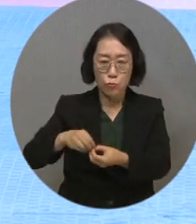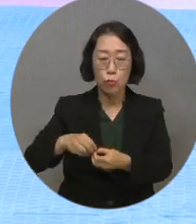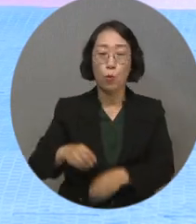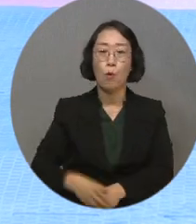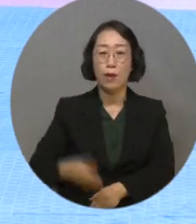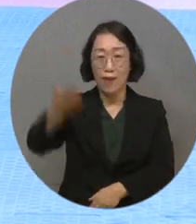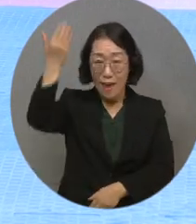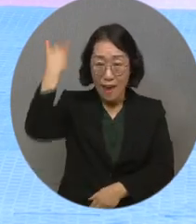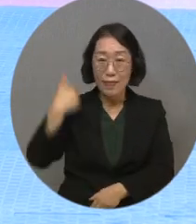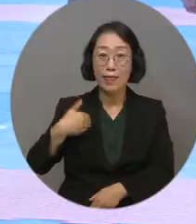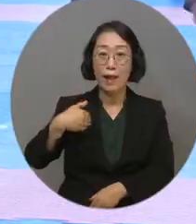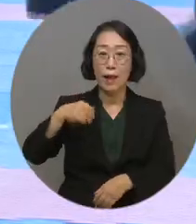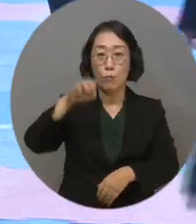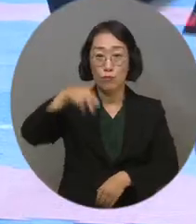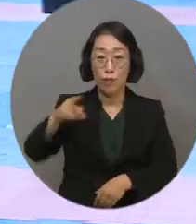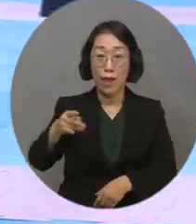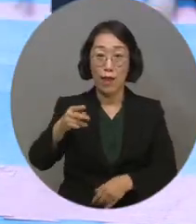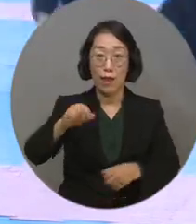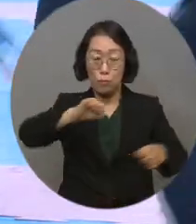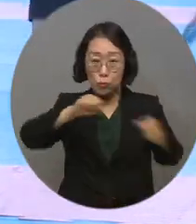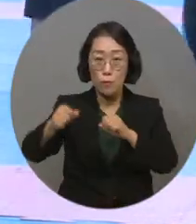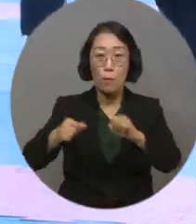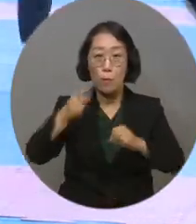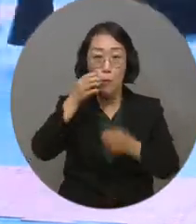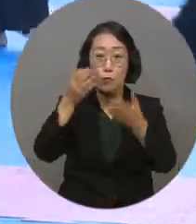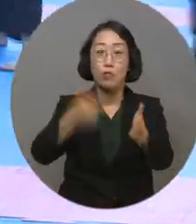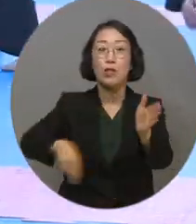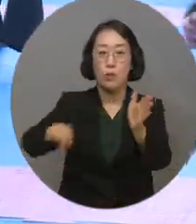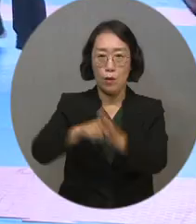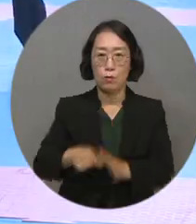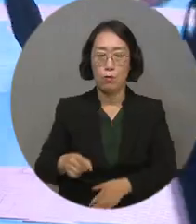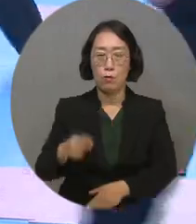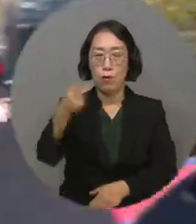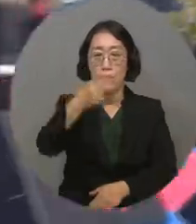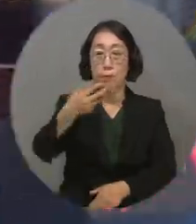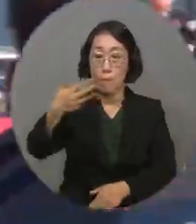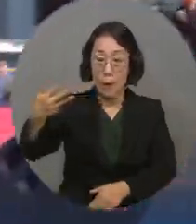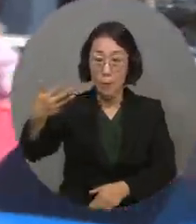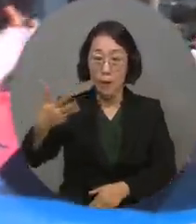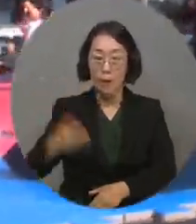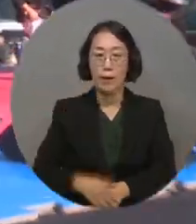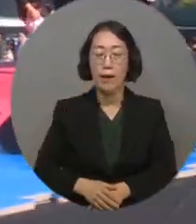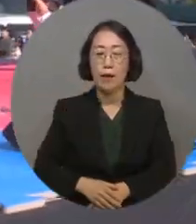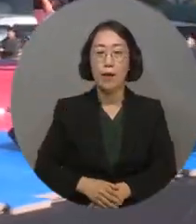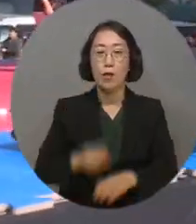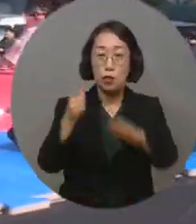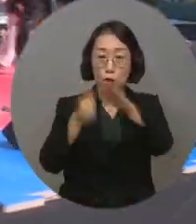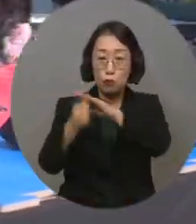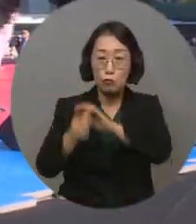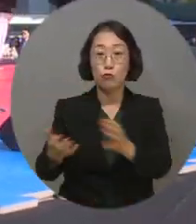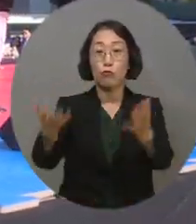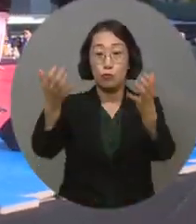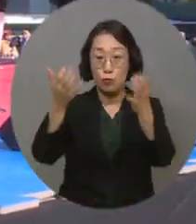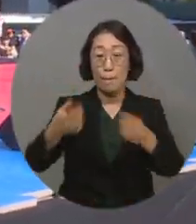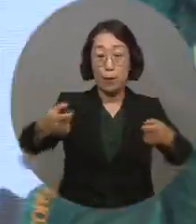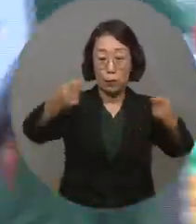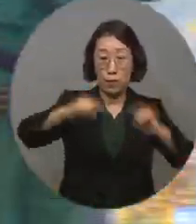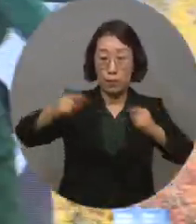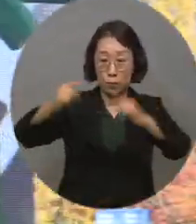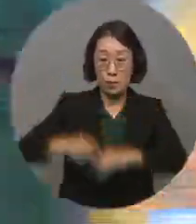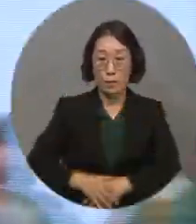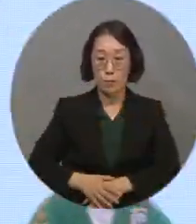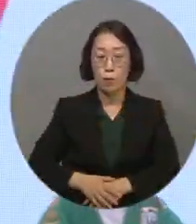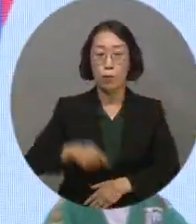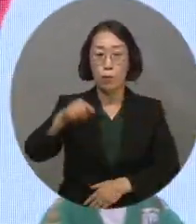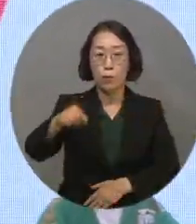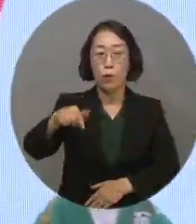전통무예를 알리고자 열린 이 대회에서 약 2,800여 명의 전국 무예도장 선수들이 참여해 신흥무관학교